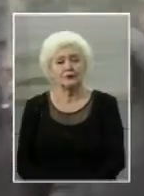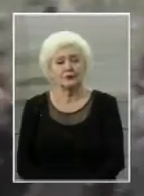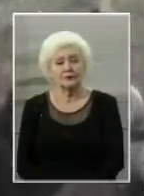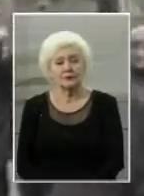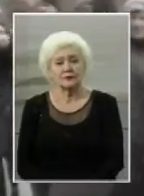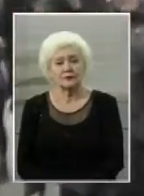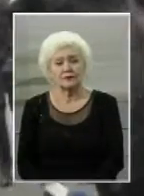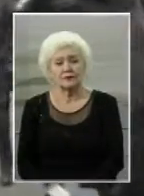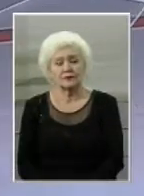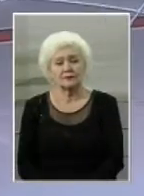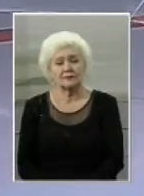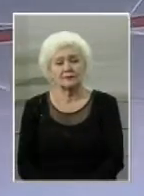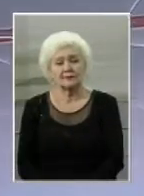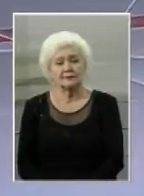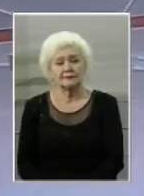Хто проти?